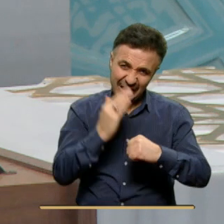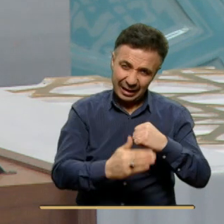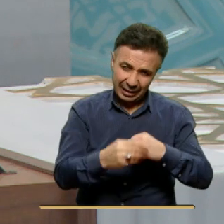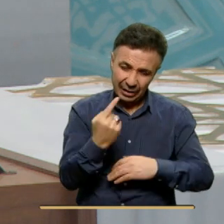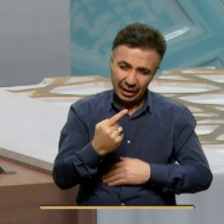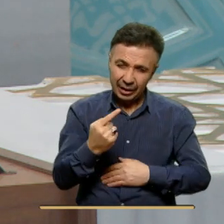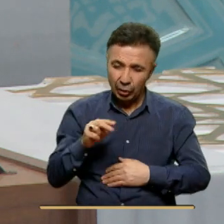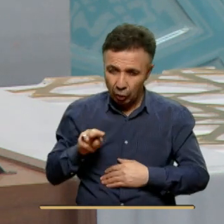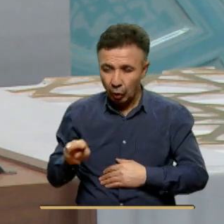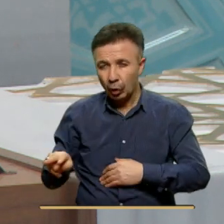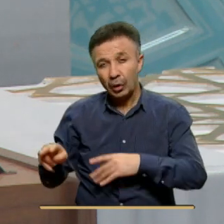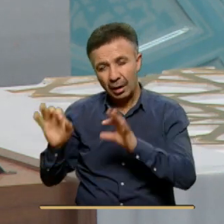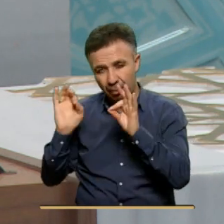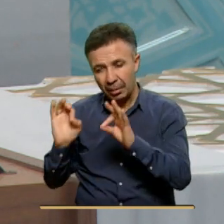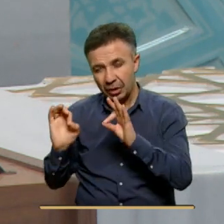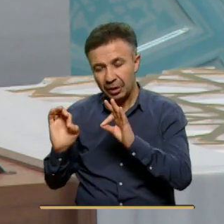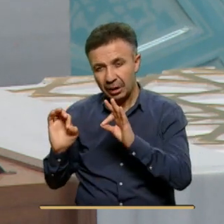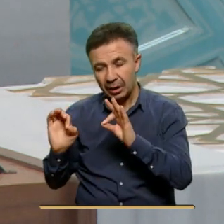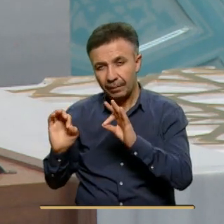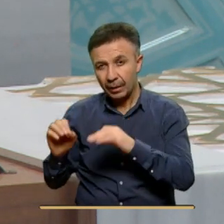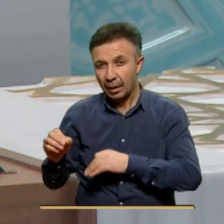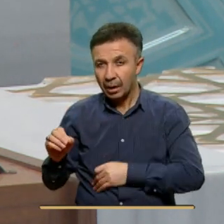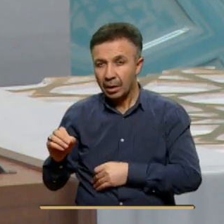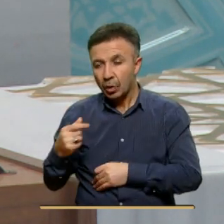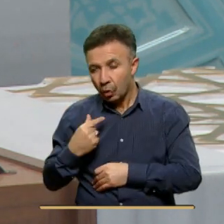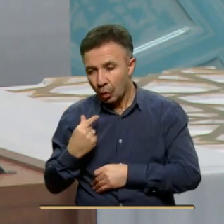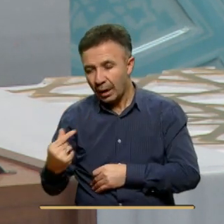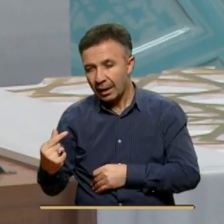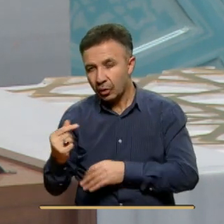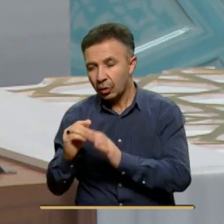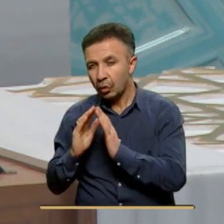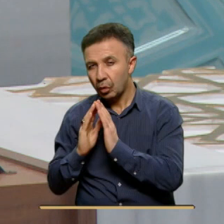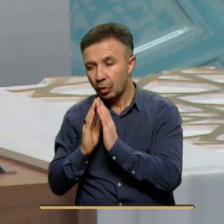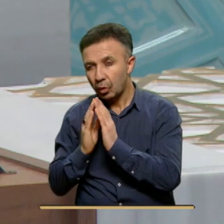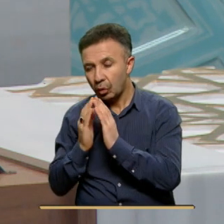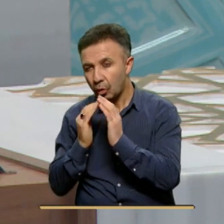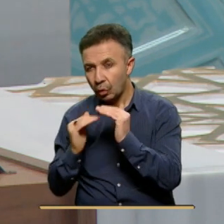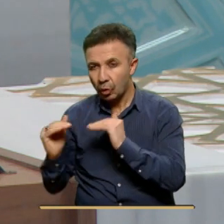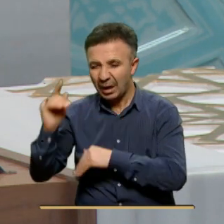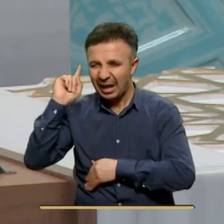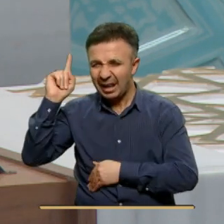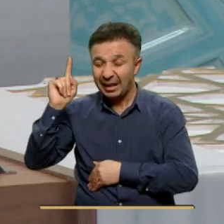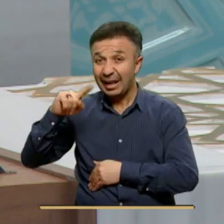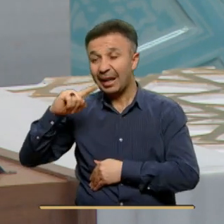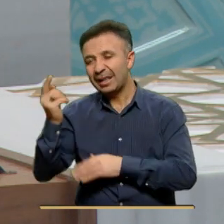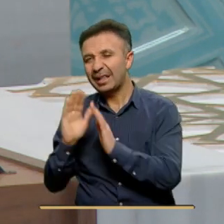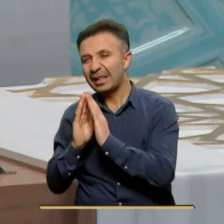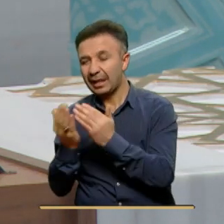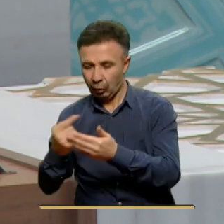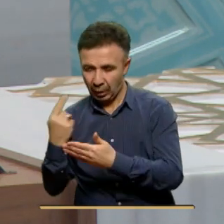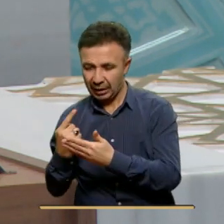uyarıcı Yüce Allah Celle Celaluhu'nun kitabı Kur'an-ı Kerim'dir.